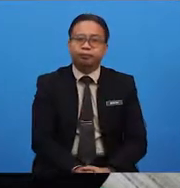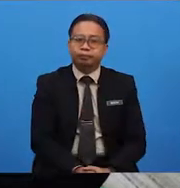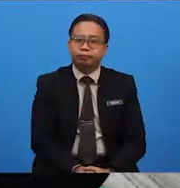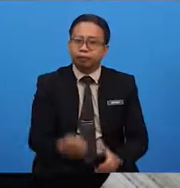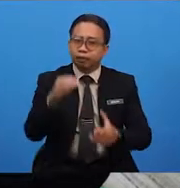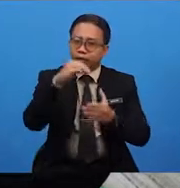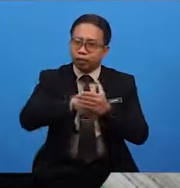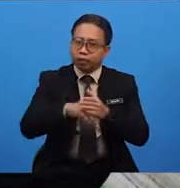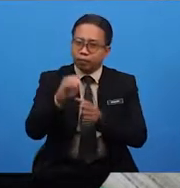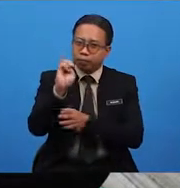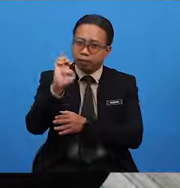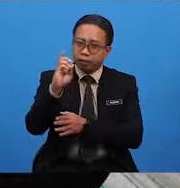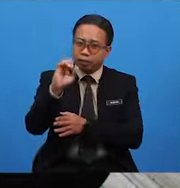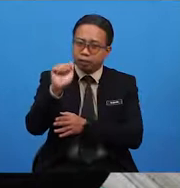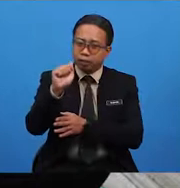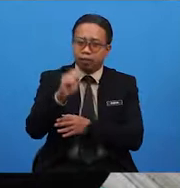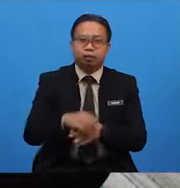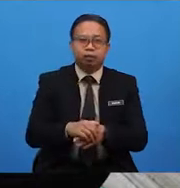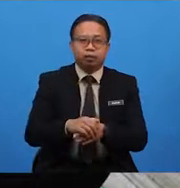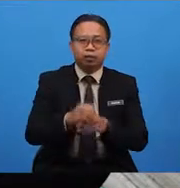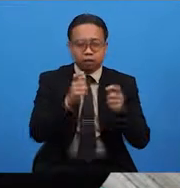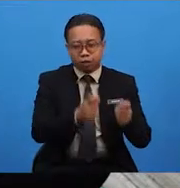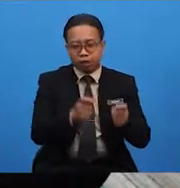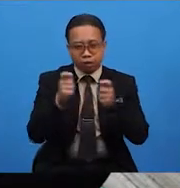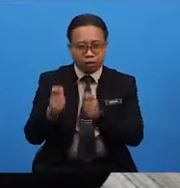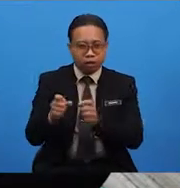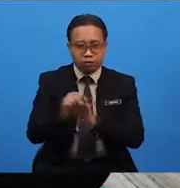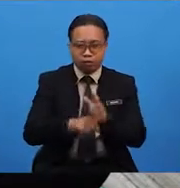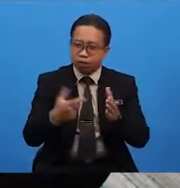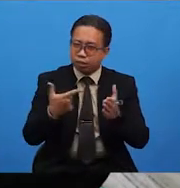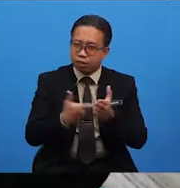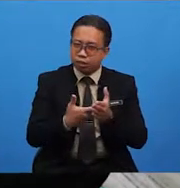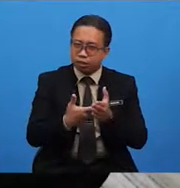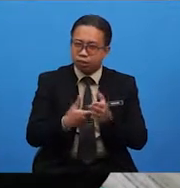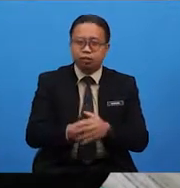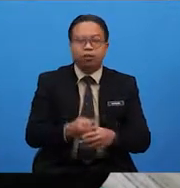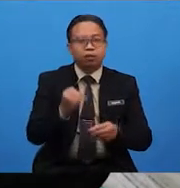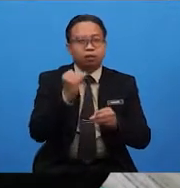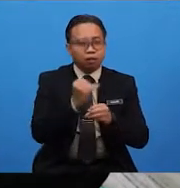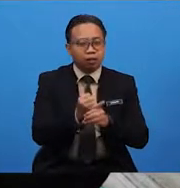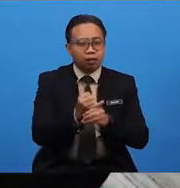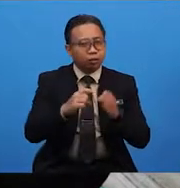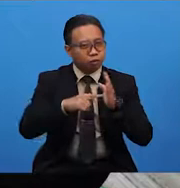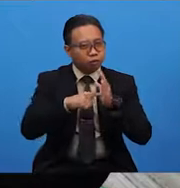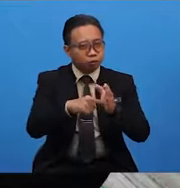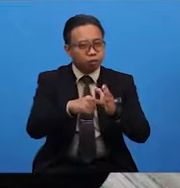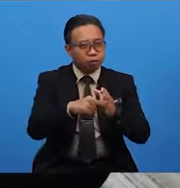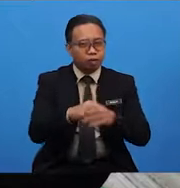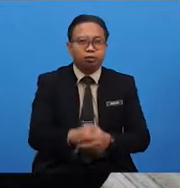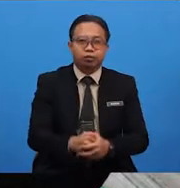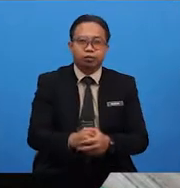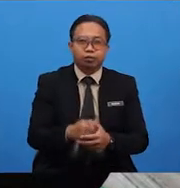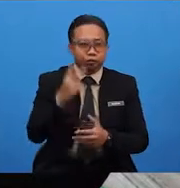dalam berbagai media video dan teknik selagi karya ini merujuk menunjukkan representasi